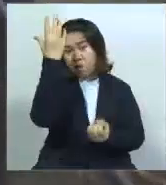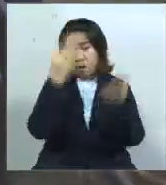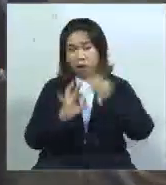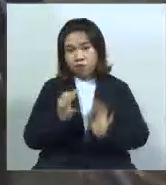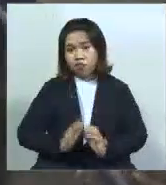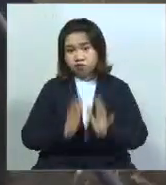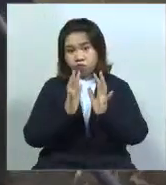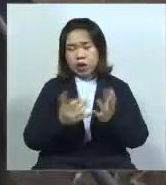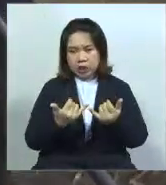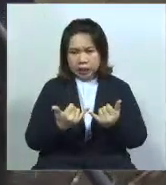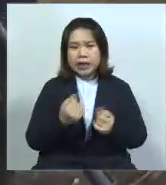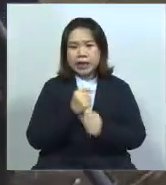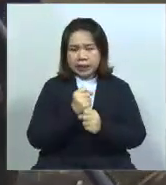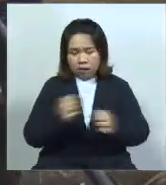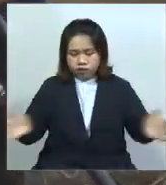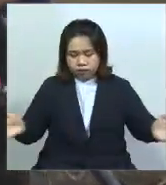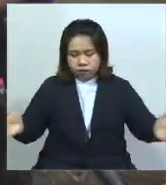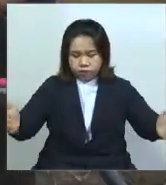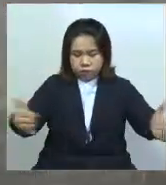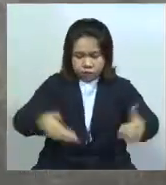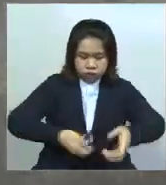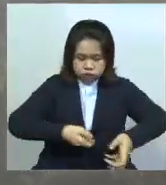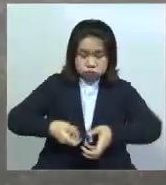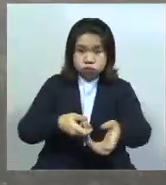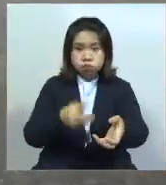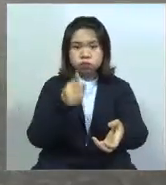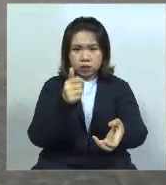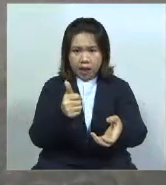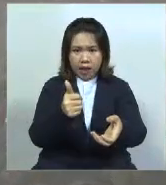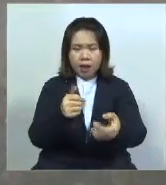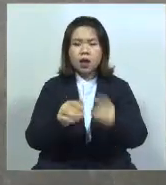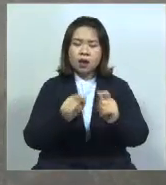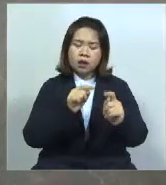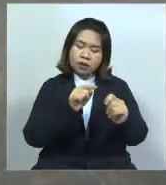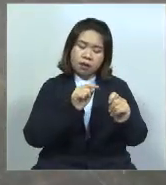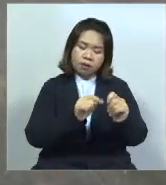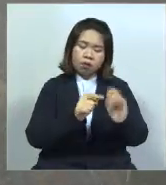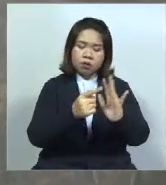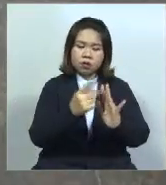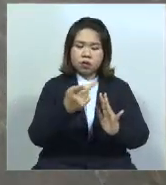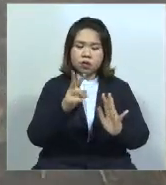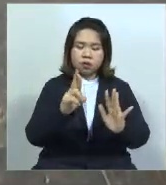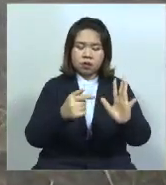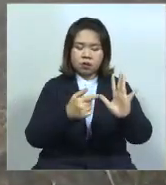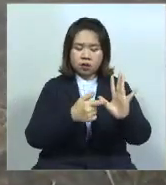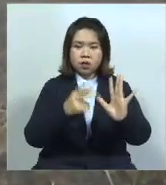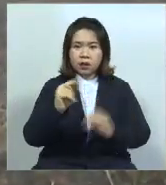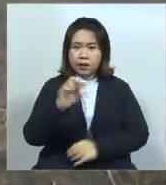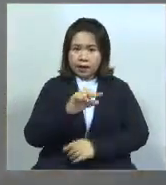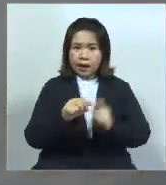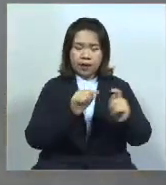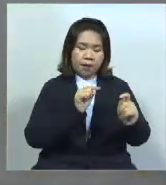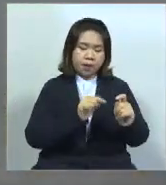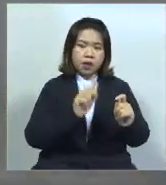ดยล่าสุดสามารถควบคุมให้อยู่ในวงจำกัดได้แล้วเหลือเพียงพื้นที่ของตำบลเครงอำเภอชะอวดซึ่งเป็นพื้นที่ของเขตอุทย